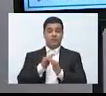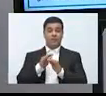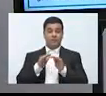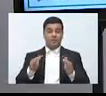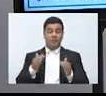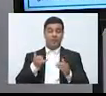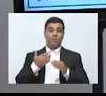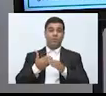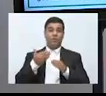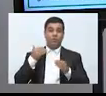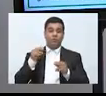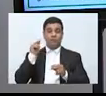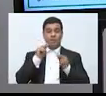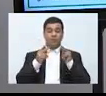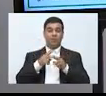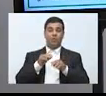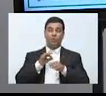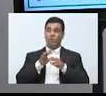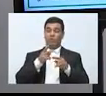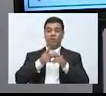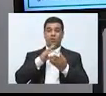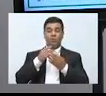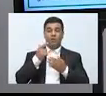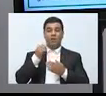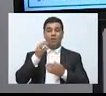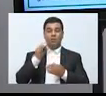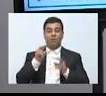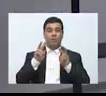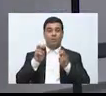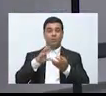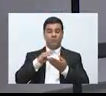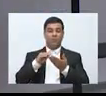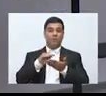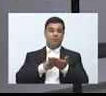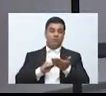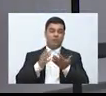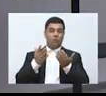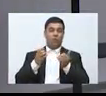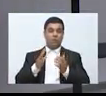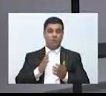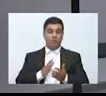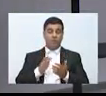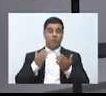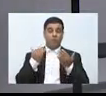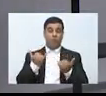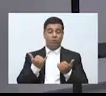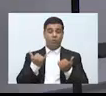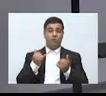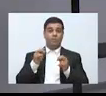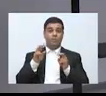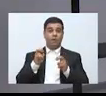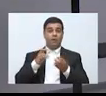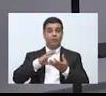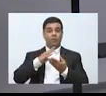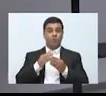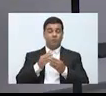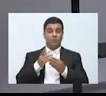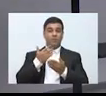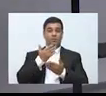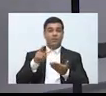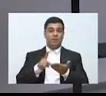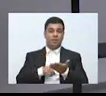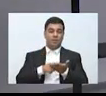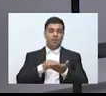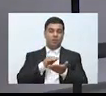Biz oldingi darslarda o'tilgan nutqiy va grammatik mavzularni takrorlab mustahkam oldik. Bugungi dars mavzusini